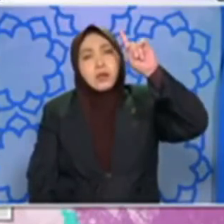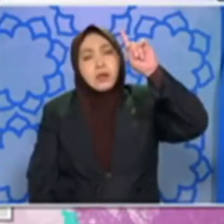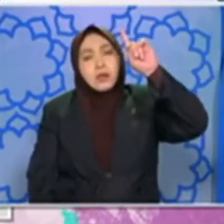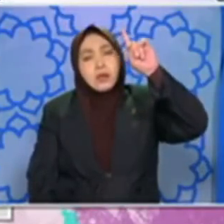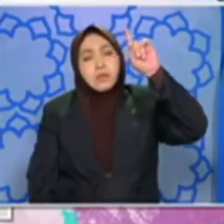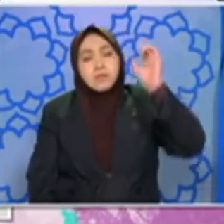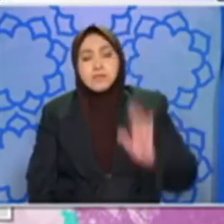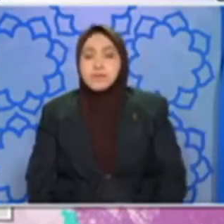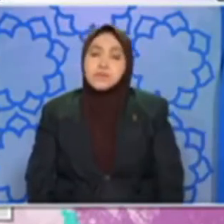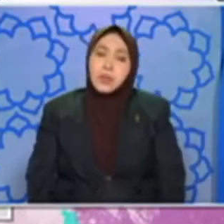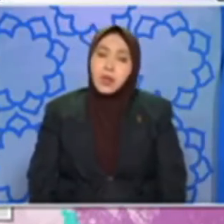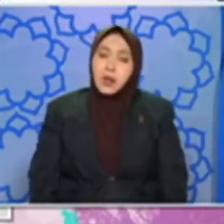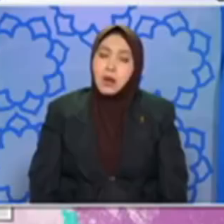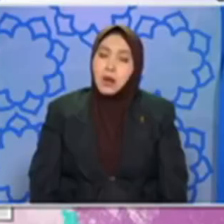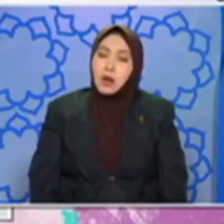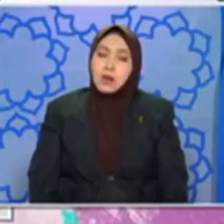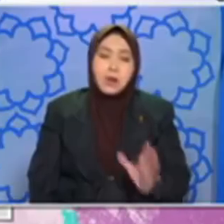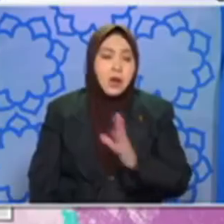الرحيم